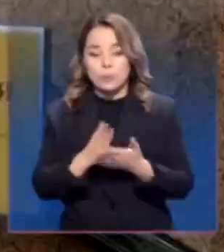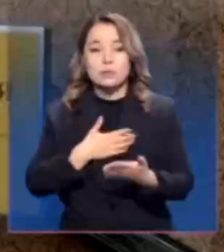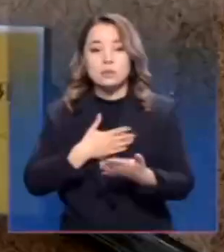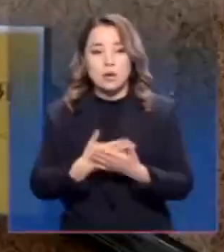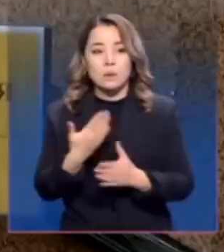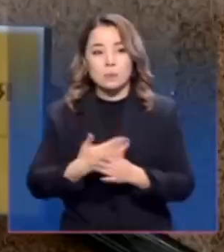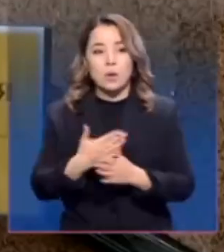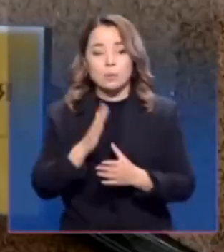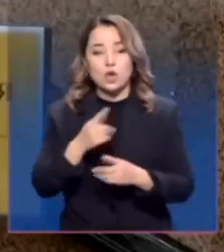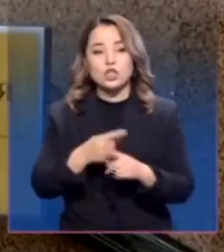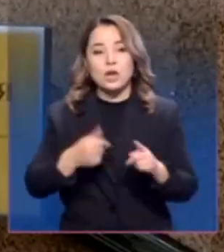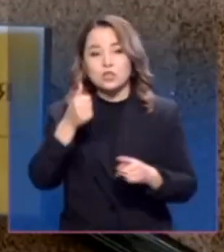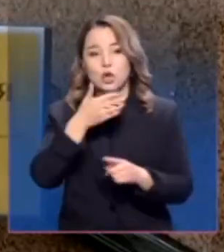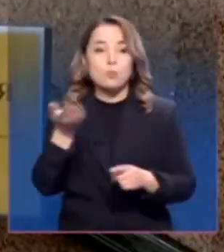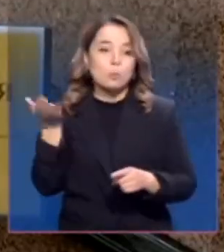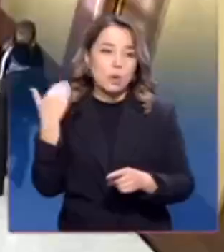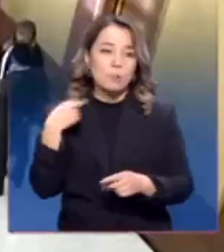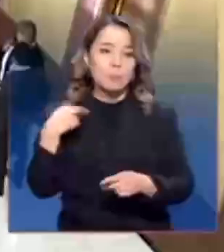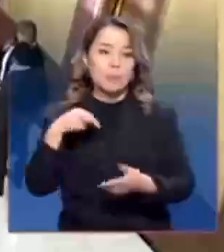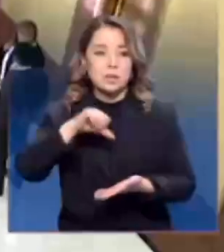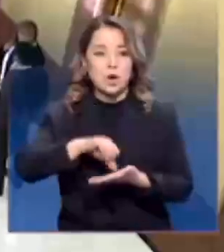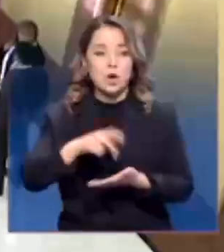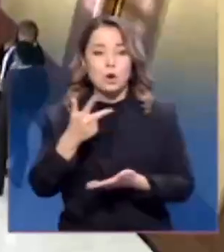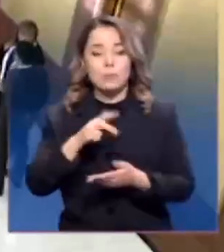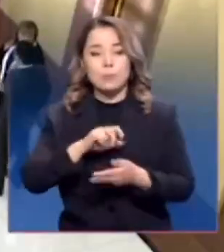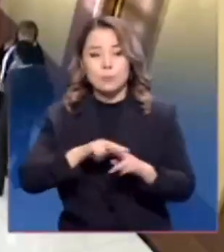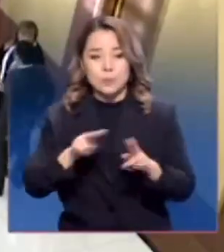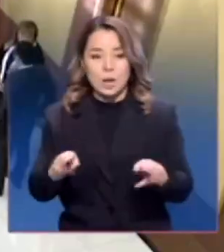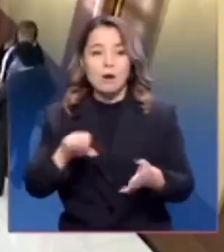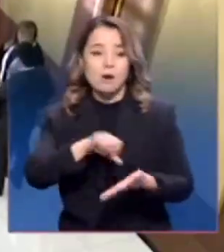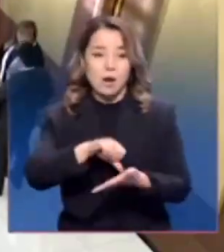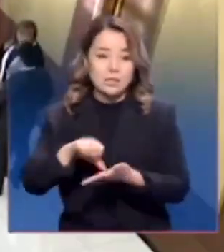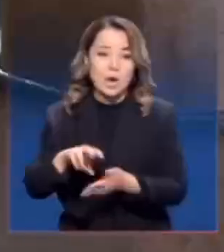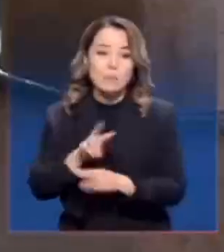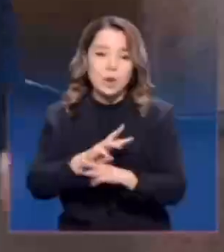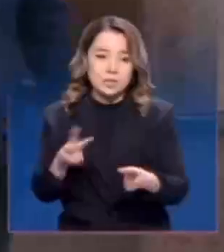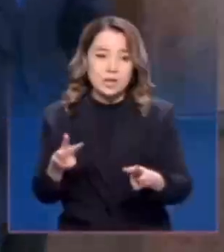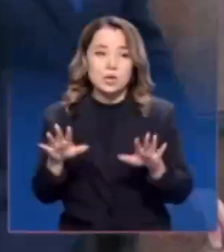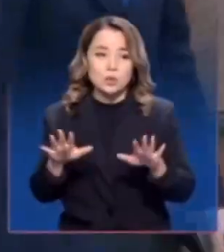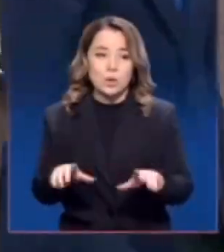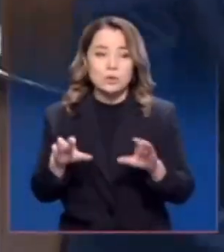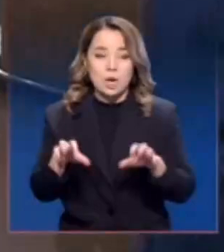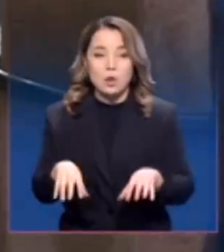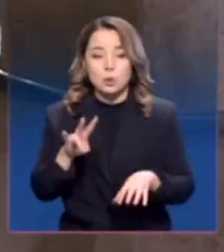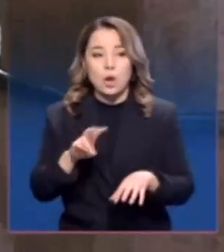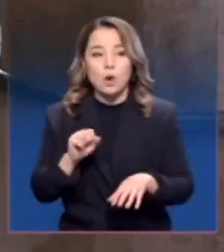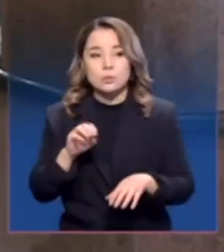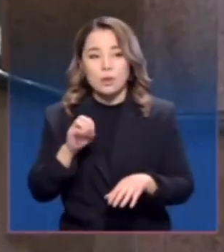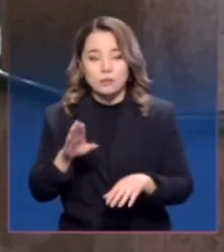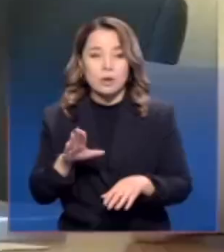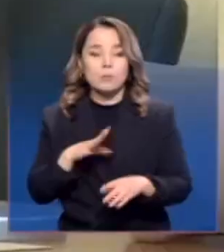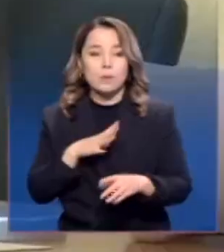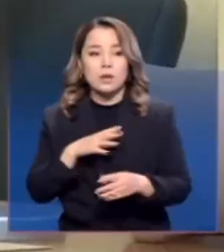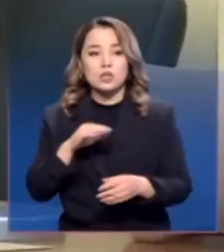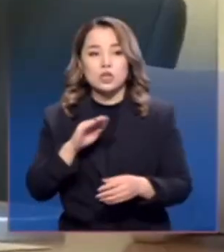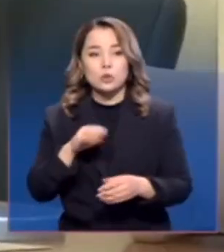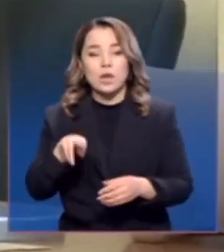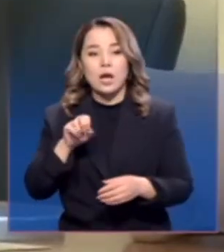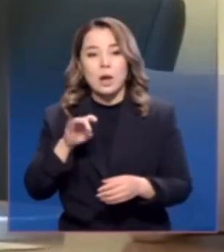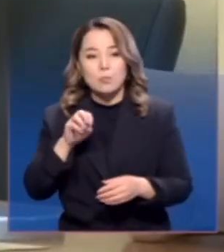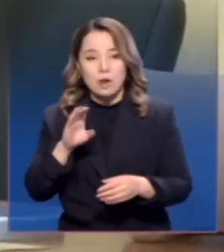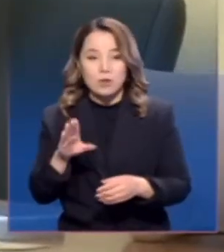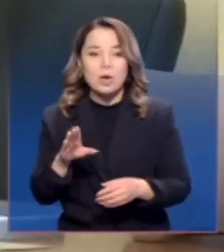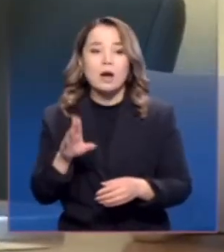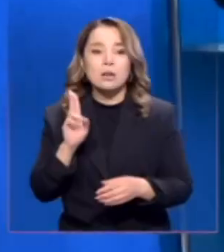айналысамыз. Жарты жыл бұрын президент болуға таласқан 3 бірдей кандидат та енді мәжіліс төрінде. Нұрлан Әуесбаев, бұрынғы қарсыласы Жигули